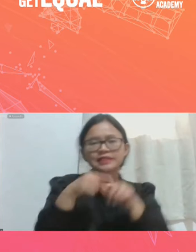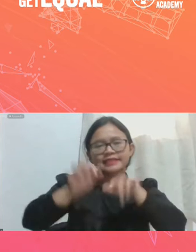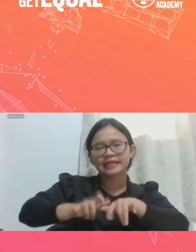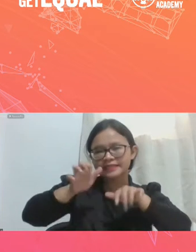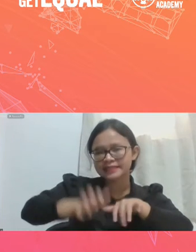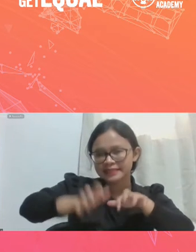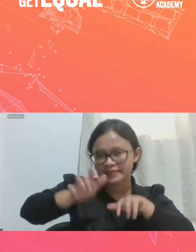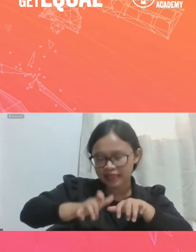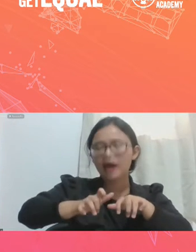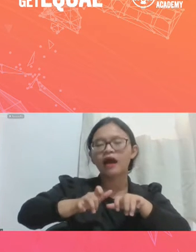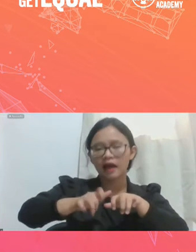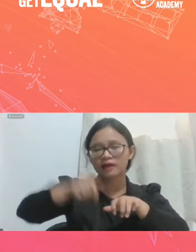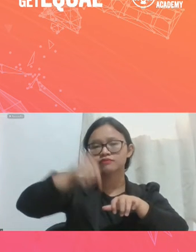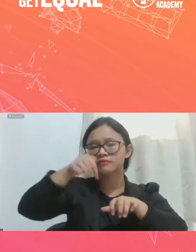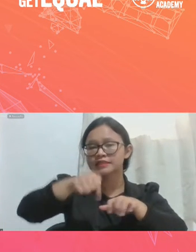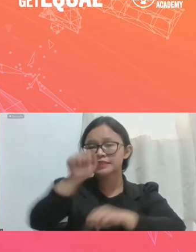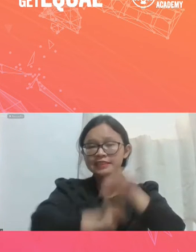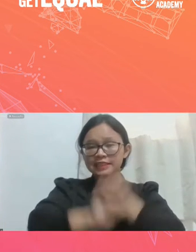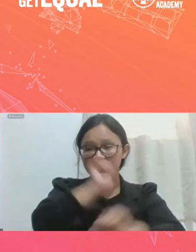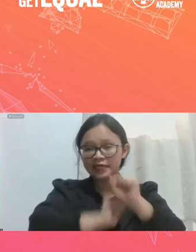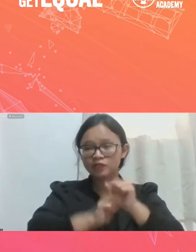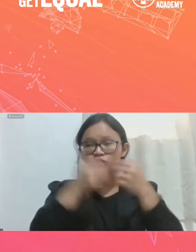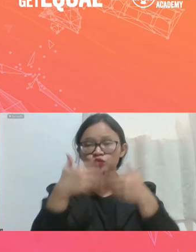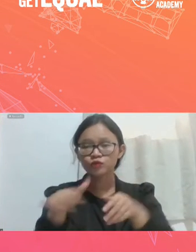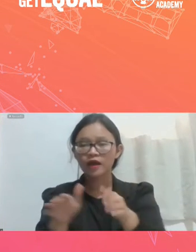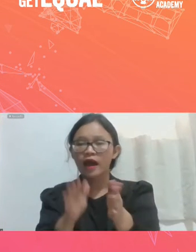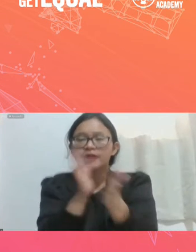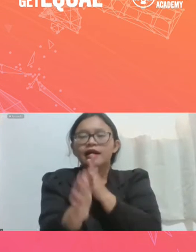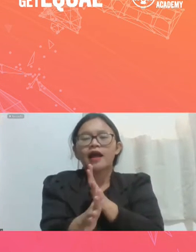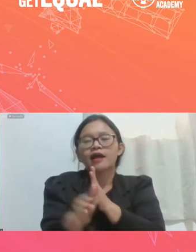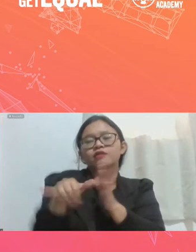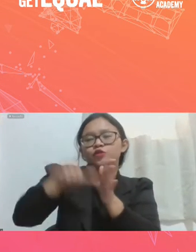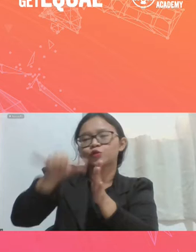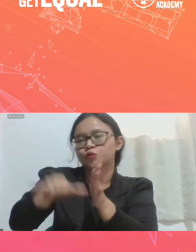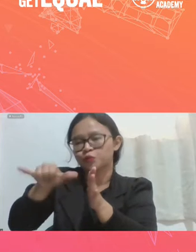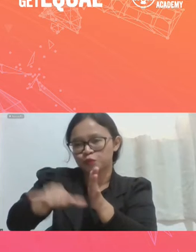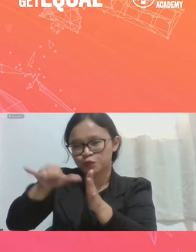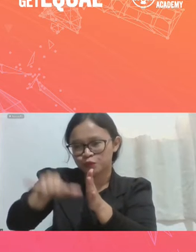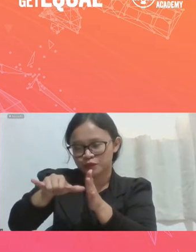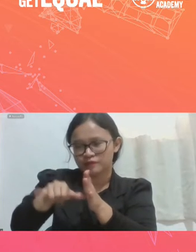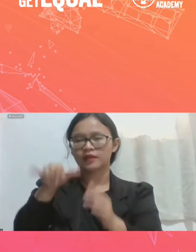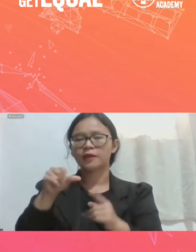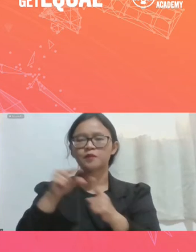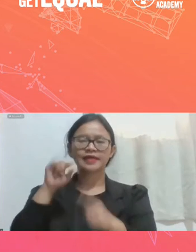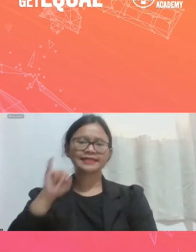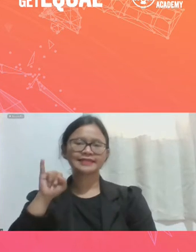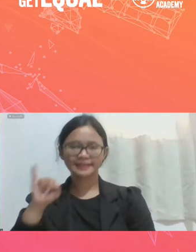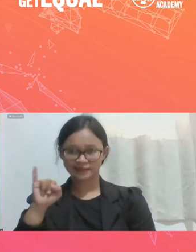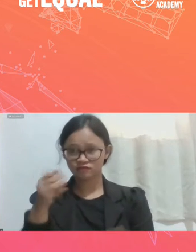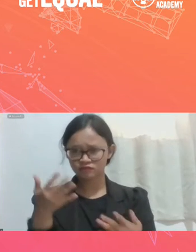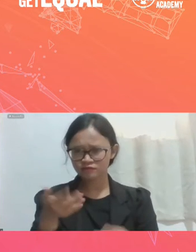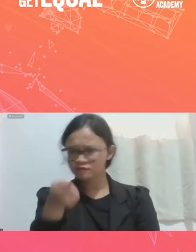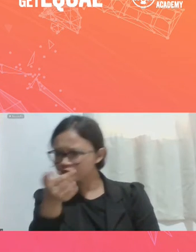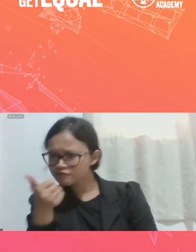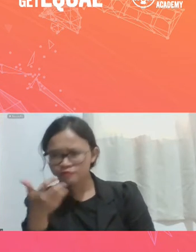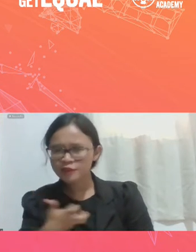Sebagai informasi, saat ini kita sedang live di YouTube Plan Indonesia Official Channel. Teman-teman, apakah memberikan